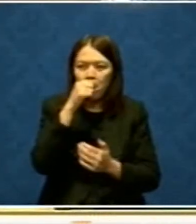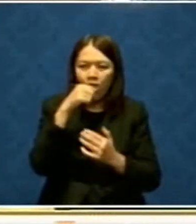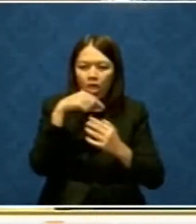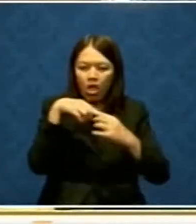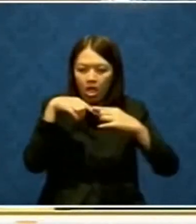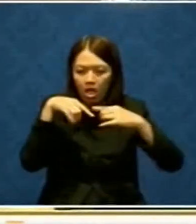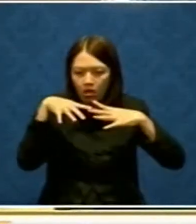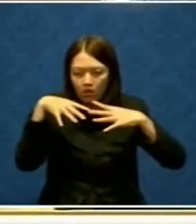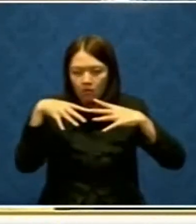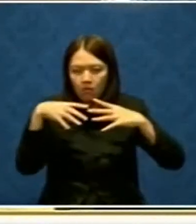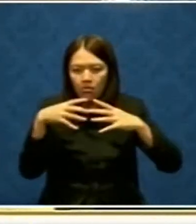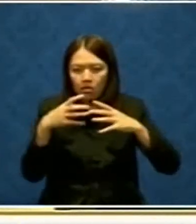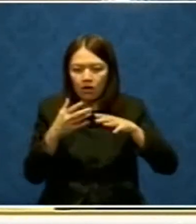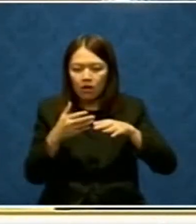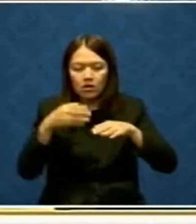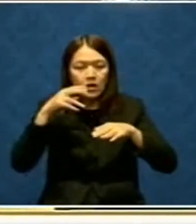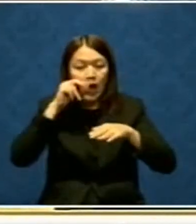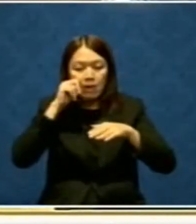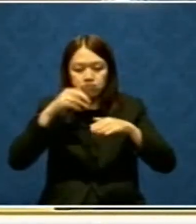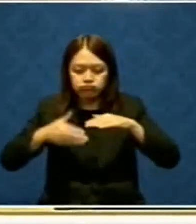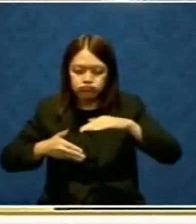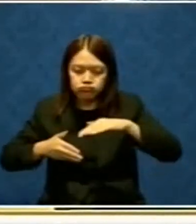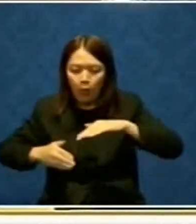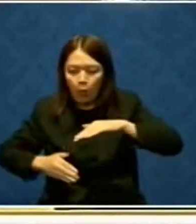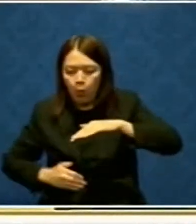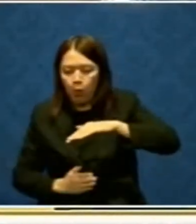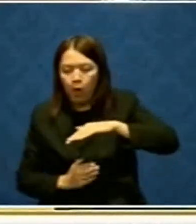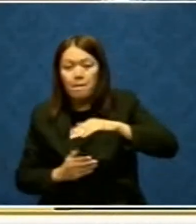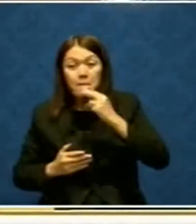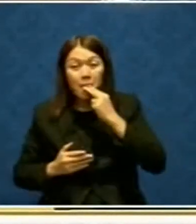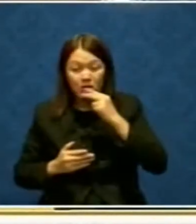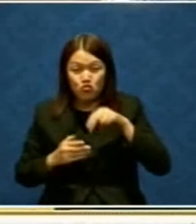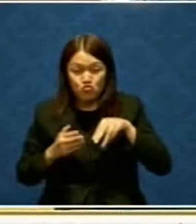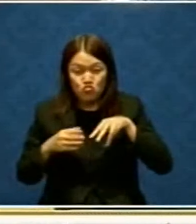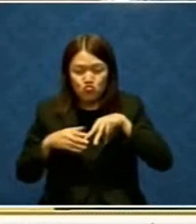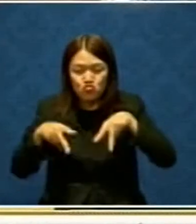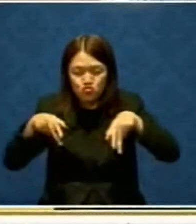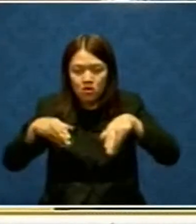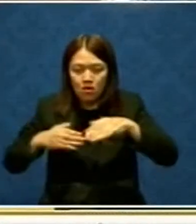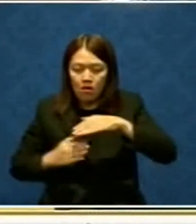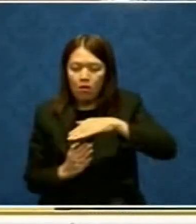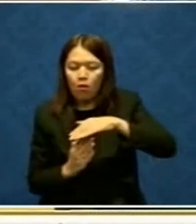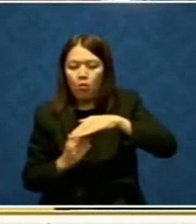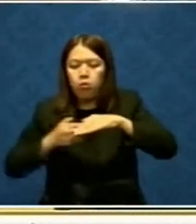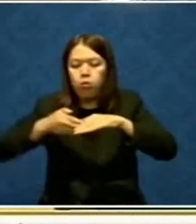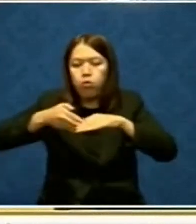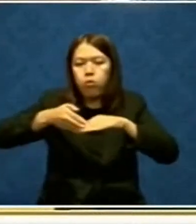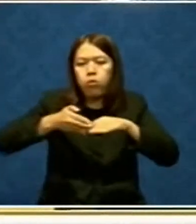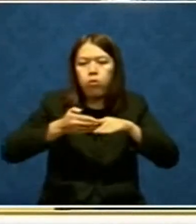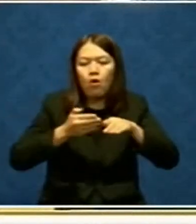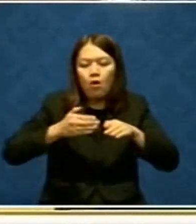ำงานครับตอนที่ขึ้นผิวน้ำในระหว่างการชาร์จแบตเตอรี่ก็ตายยกลำครับ70คน